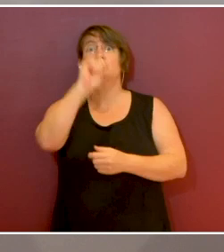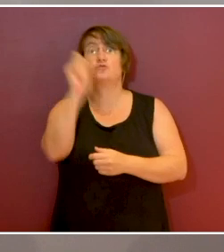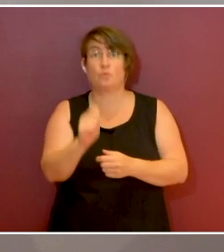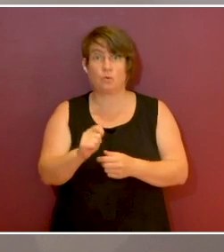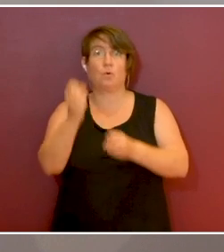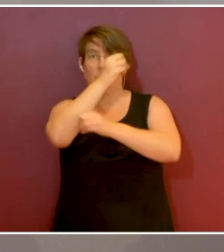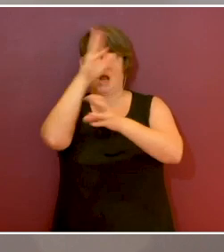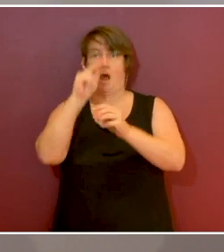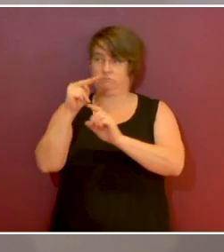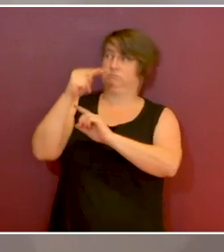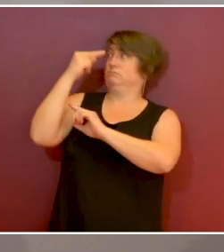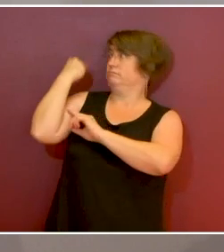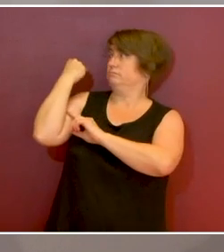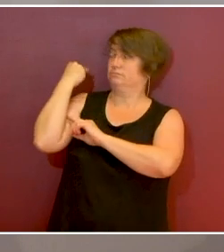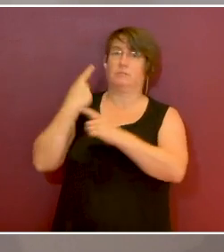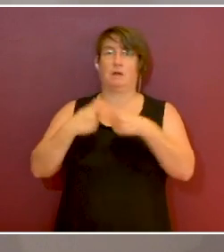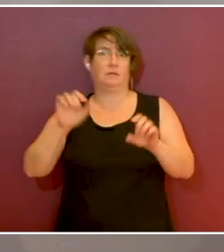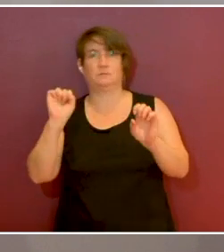anders. Wir machen ja keine